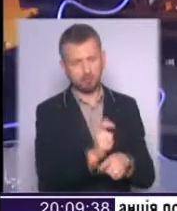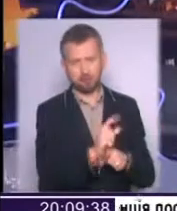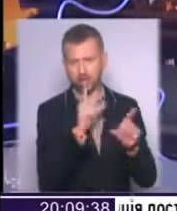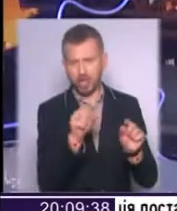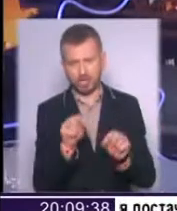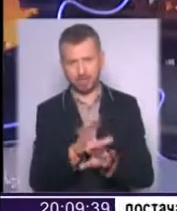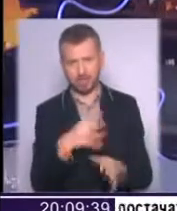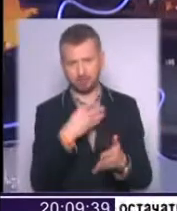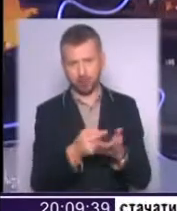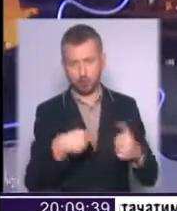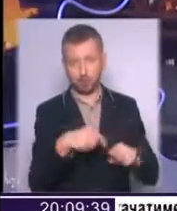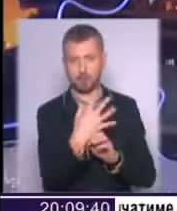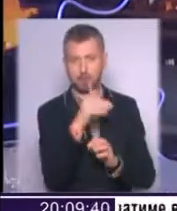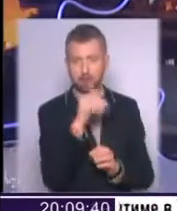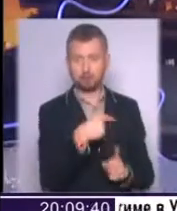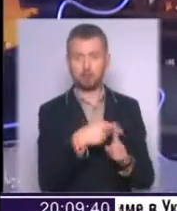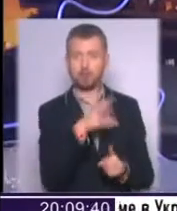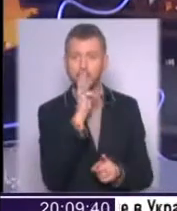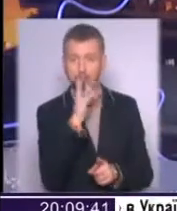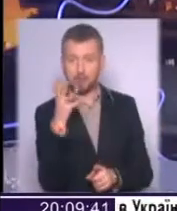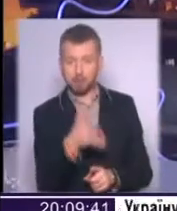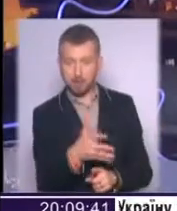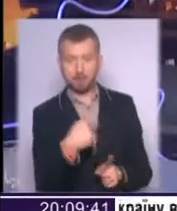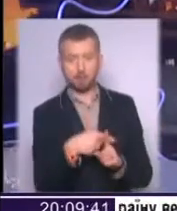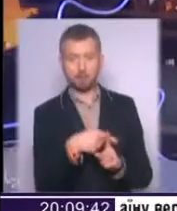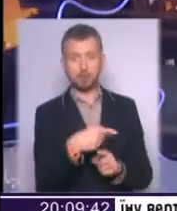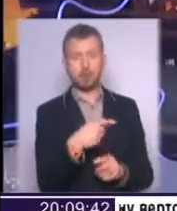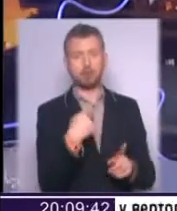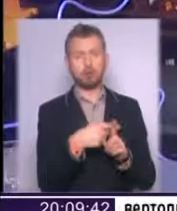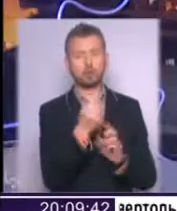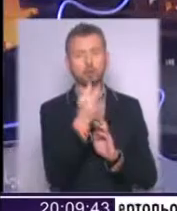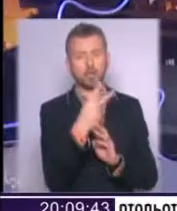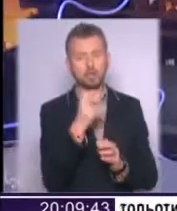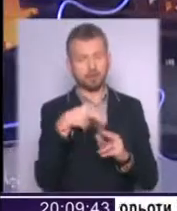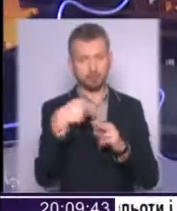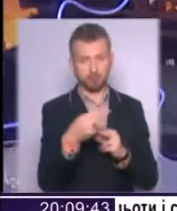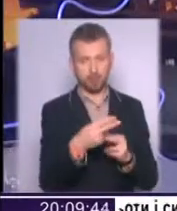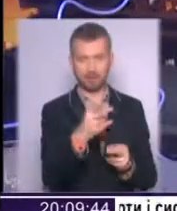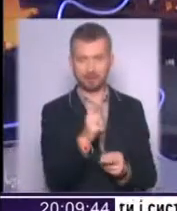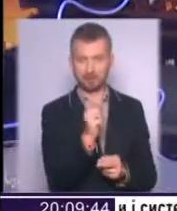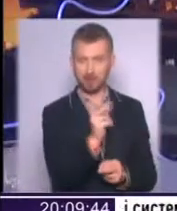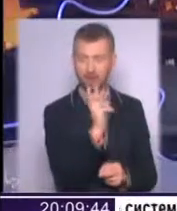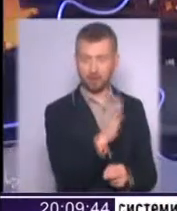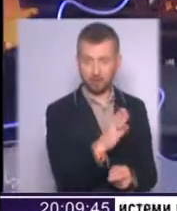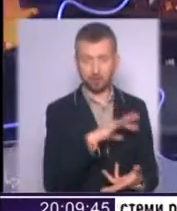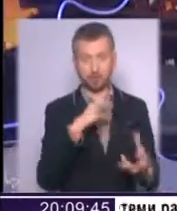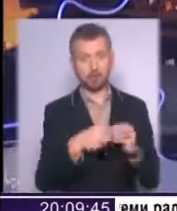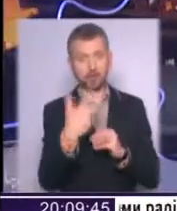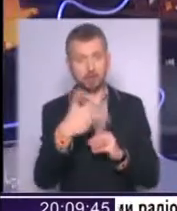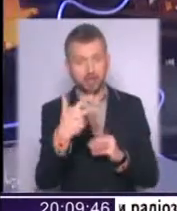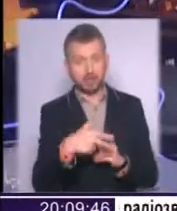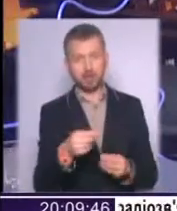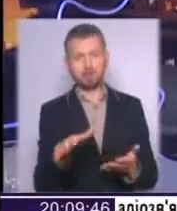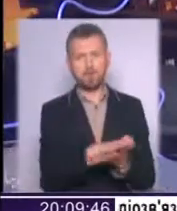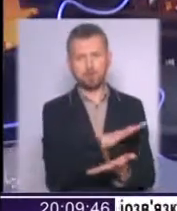округах. Це 15 тисяч. Плюс зарплати 5 тисяч, це вже 20. Плюс 12 на компенсацію за житло, це вже 30. Плюс їх безкоштовно возять